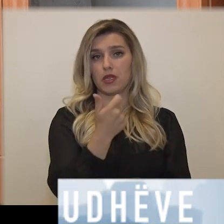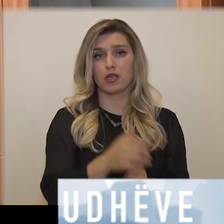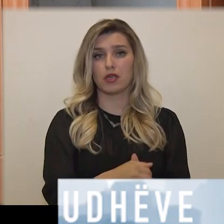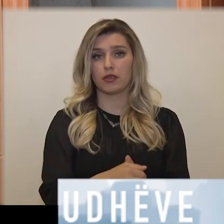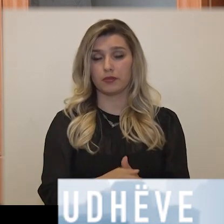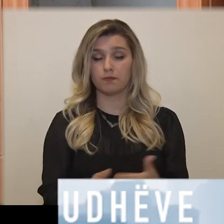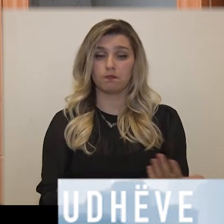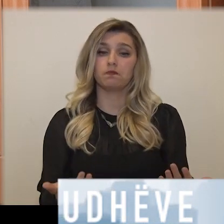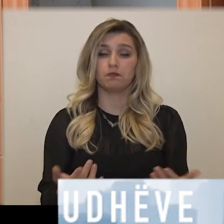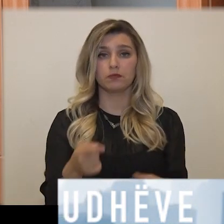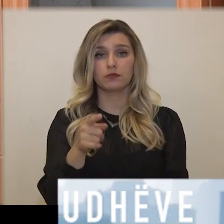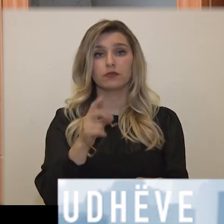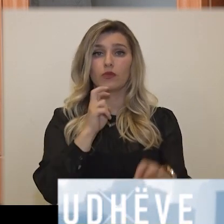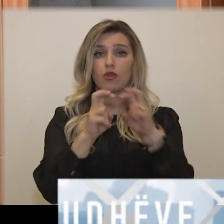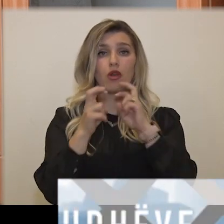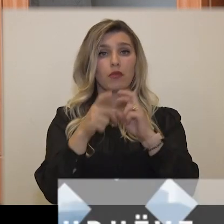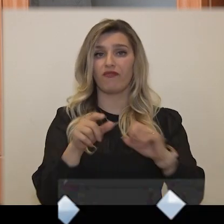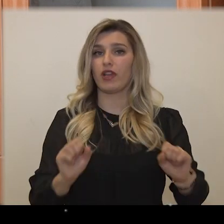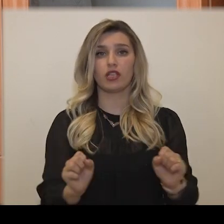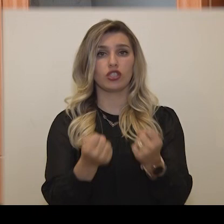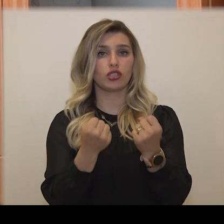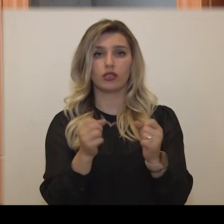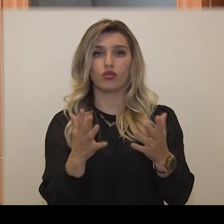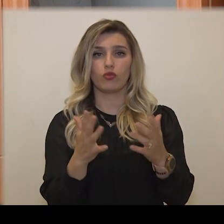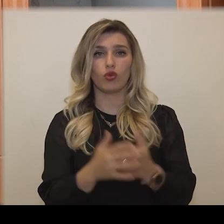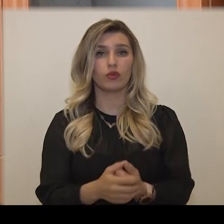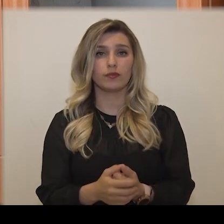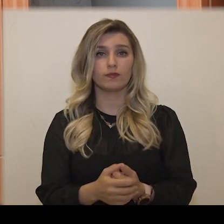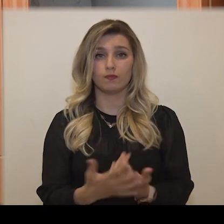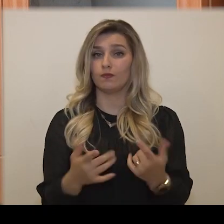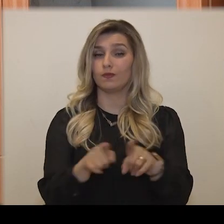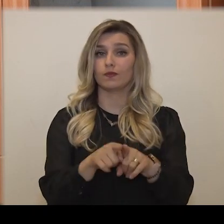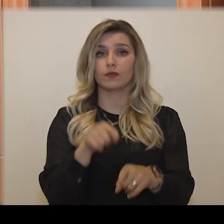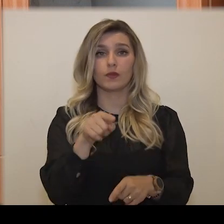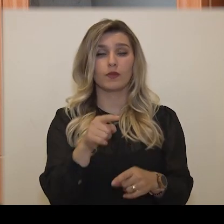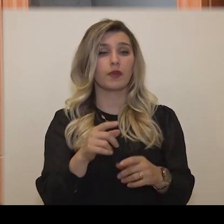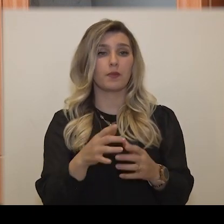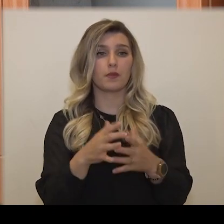mund të komunikojnë. Edhe kjo e vështirëson shumë